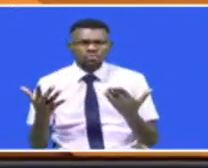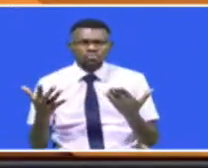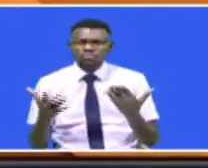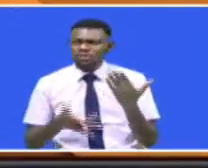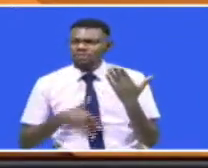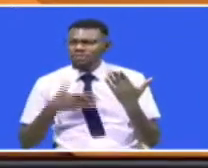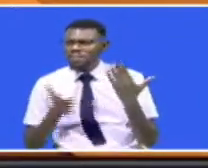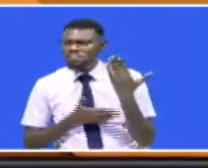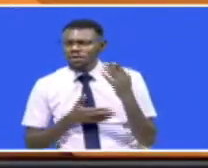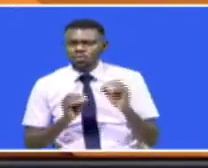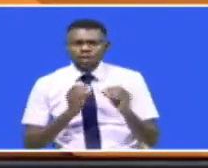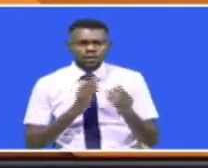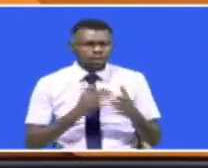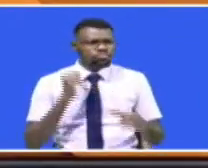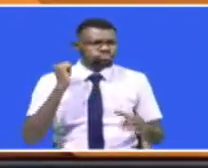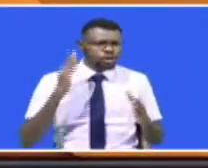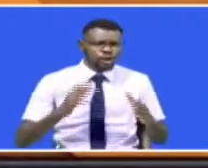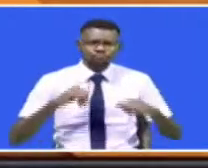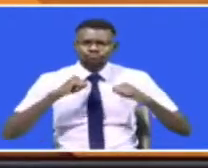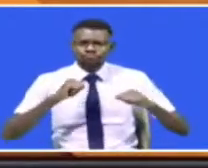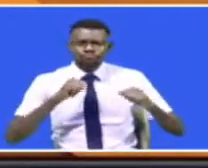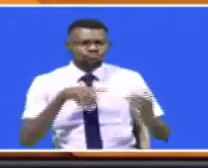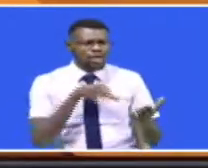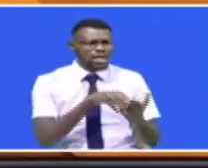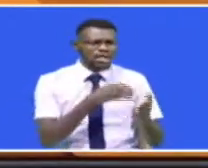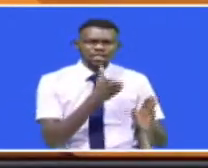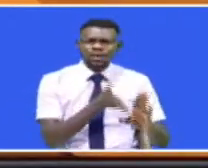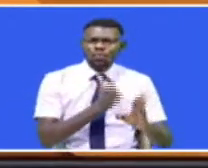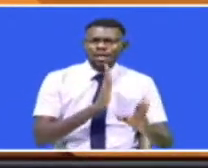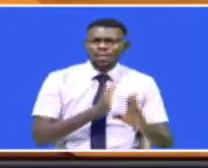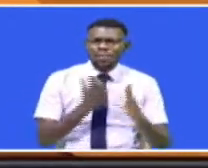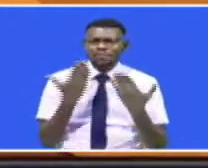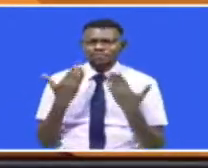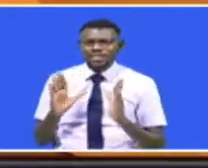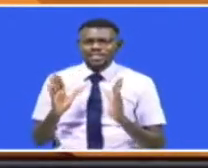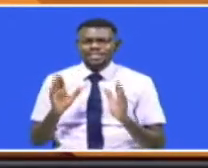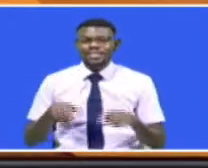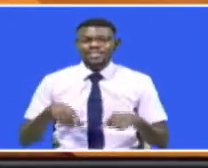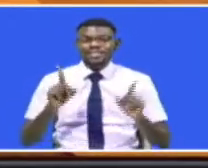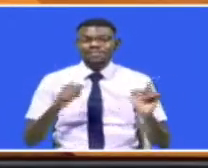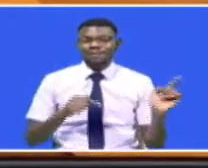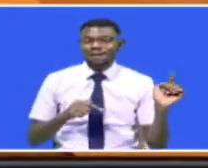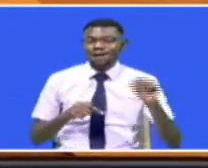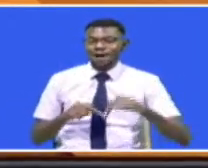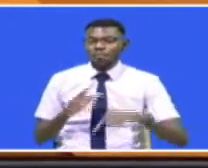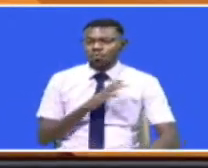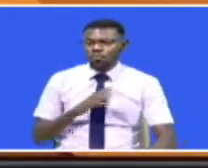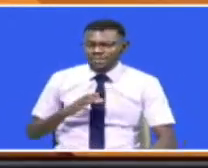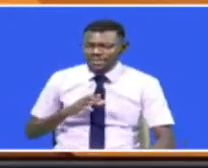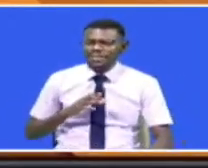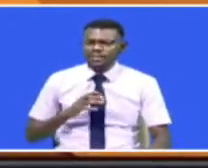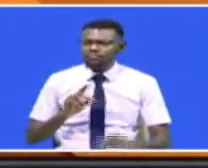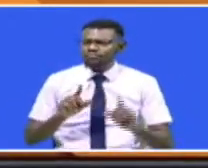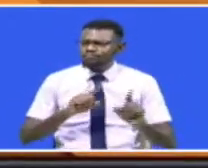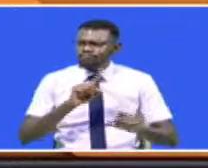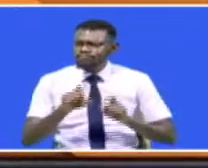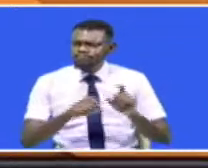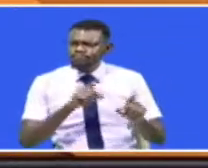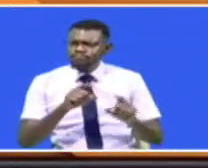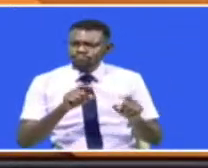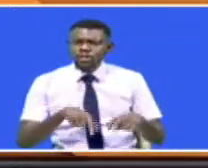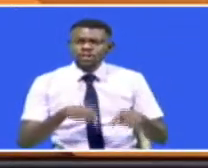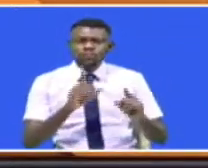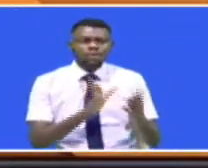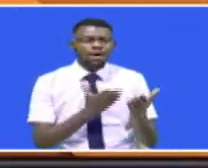dhidi ya wanasiasa. Haji ambaye alifika mbele ya kamati ya bunge kuhusu ulinzi na uhusiano wa kigeni kupigwa msasa kwa mkuu wa idara